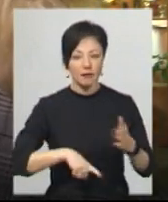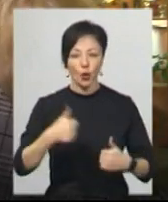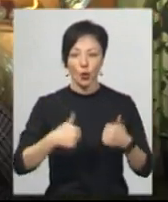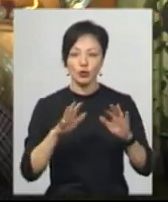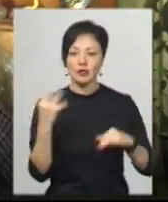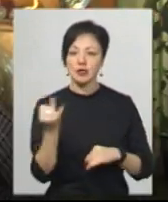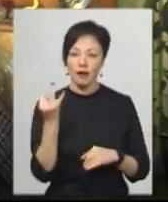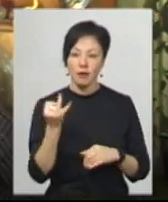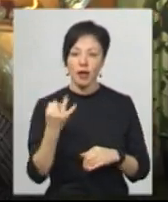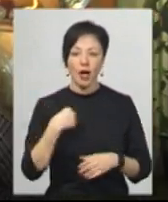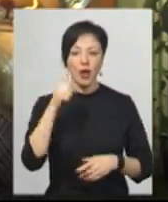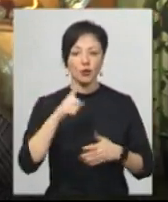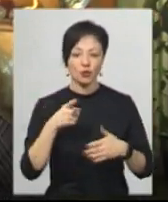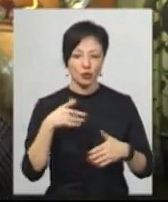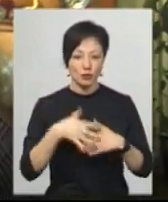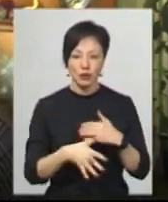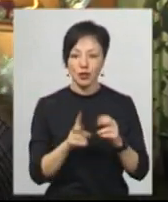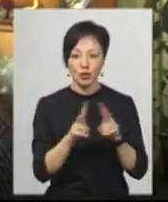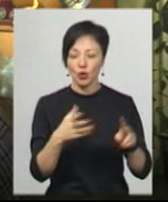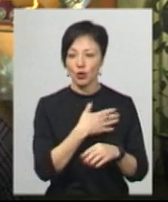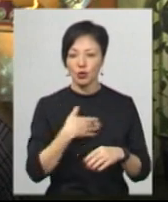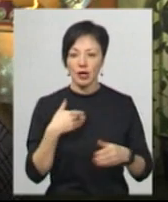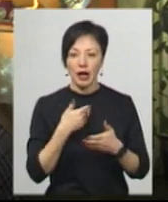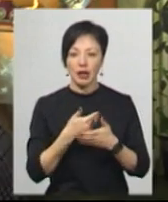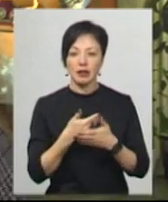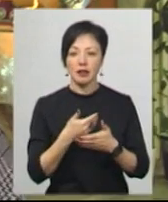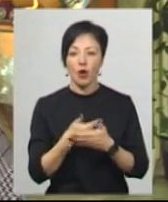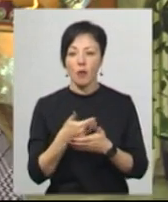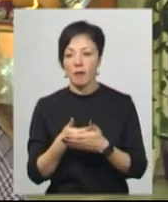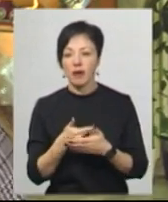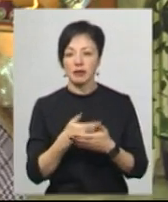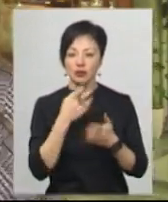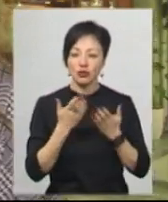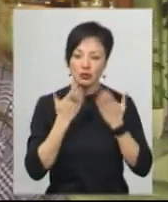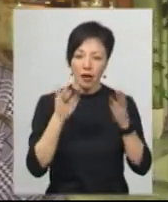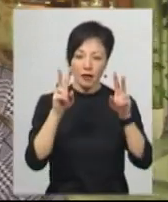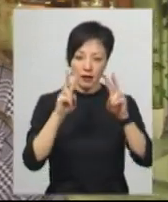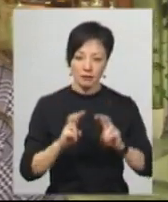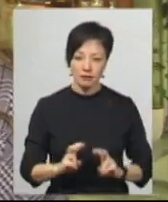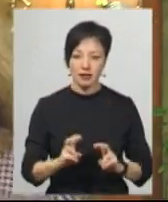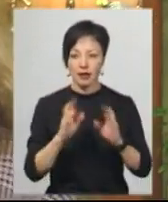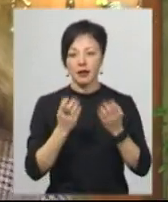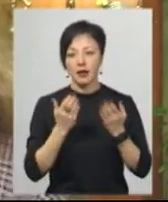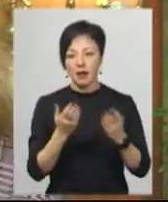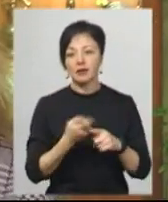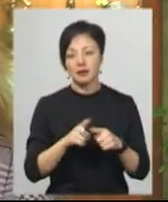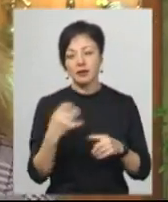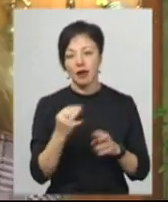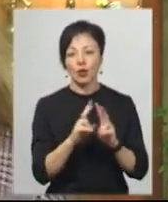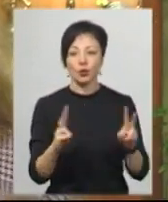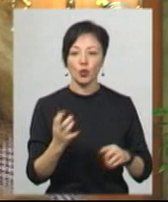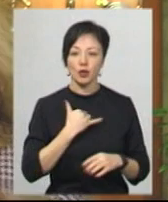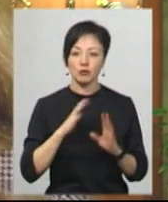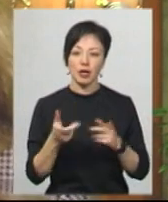буде цікавий. Я розумію, що ніхто не хоче, щоб громадські вже читали їхні декларації, там і шукала про них інформацію, але без цього все одно не буде. Нам цікаво, хто в нас